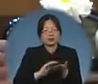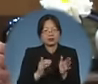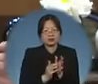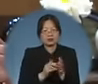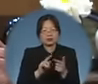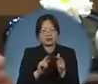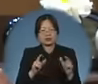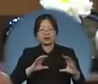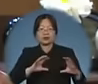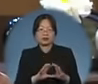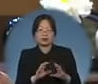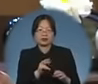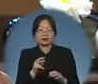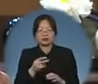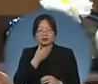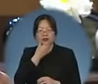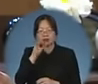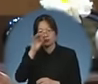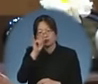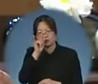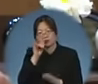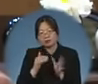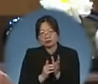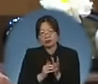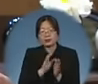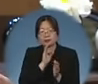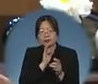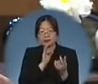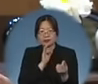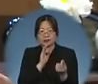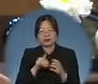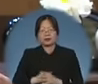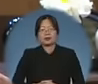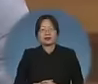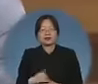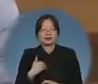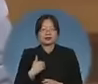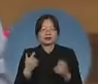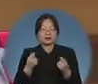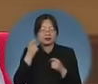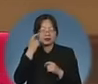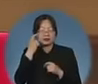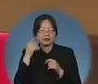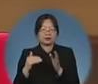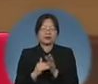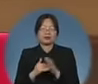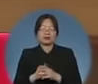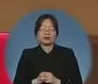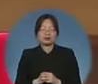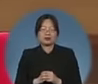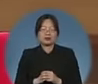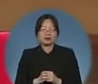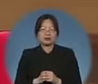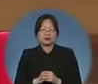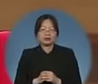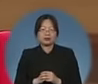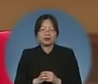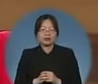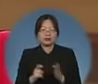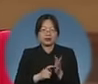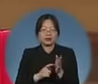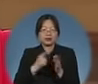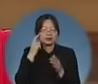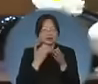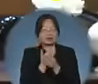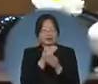이런 것들의 묶음이 곧 행복이라고 볼 수 있지 않을까? 이 말씀이지 않습니까? 저는 그렇게 생각해요. 근데 그럼 당장 떠오르는